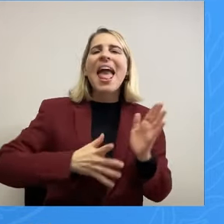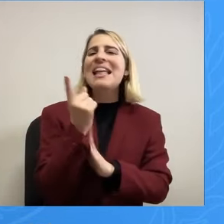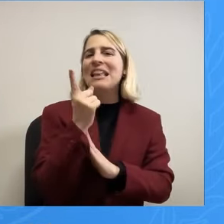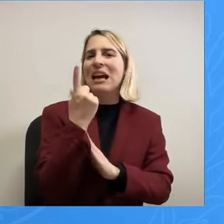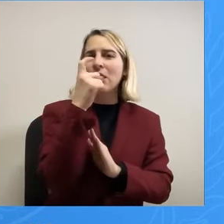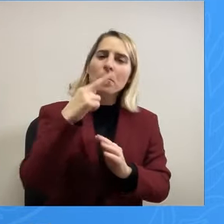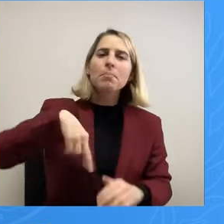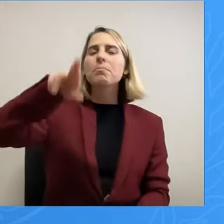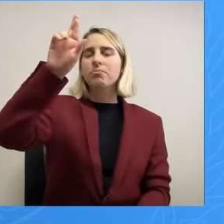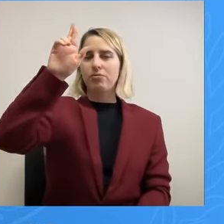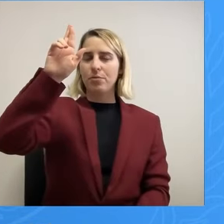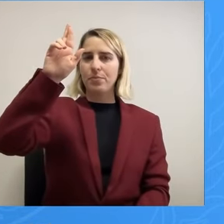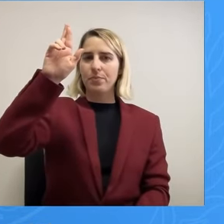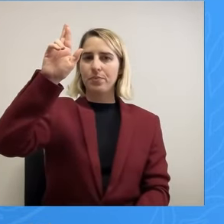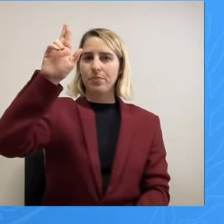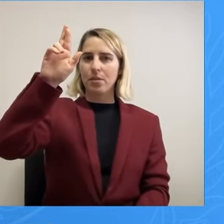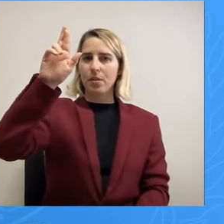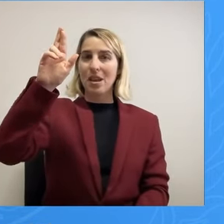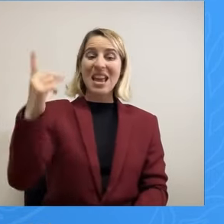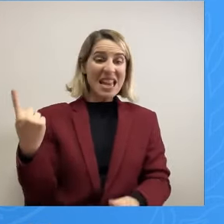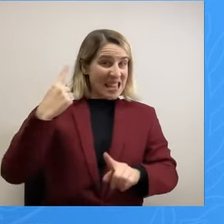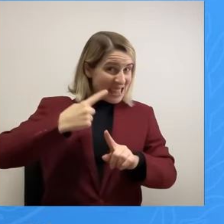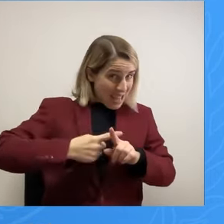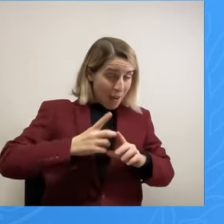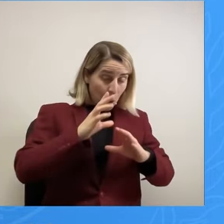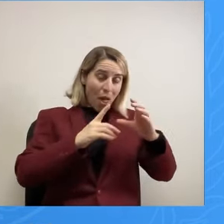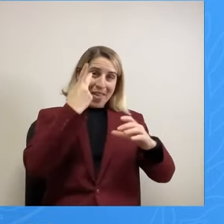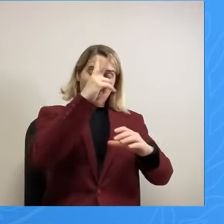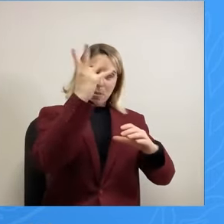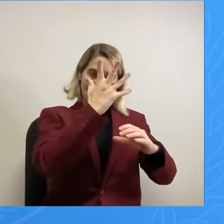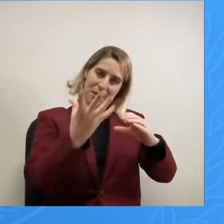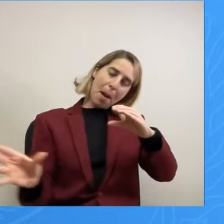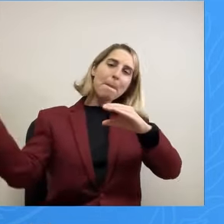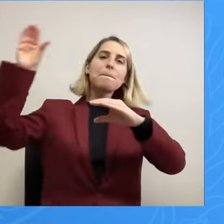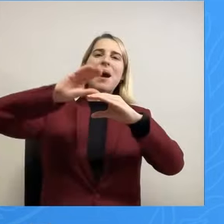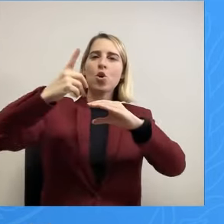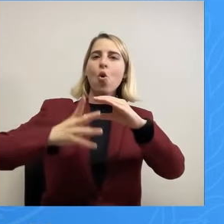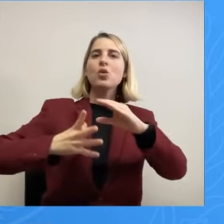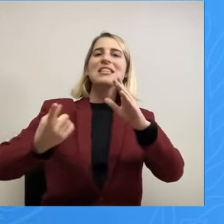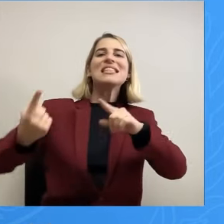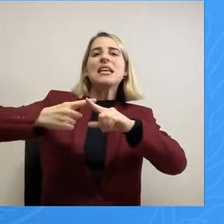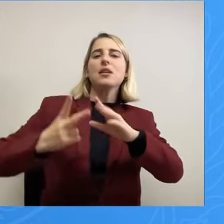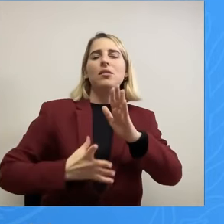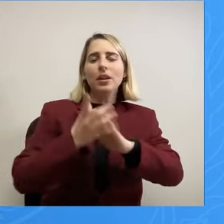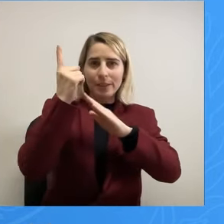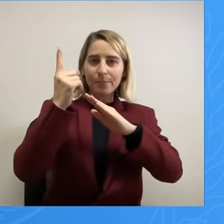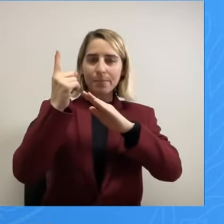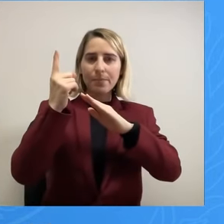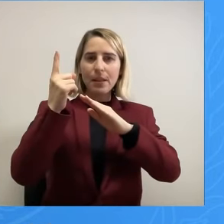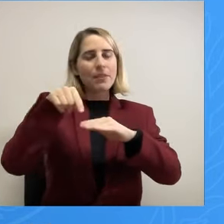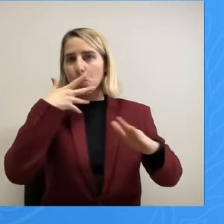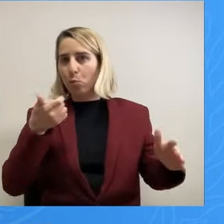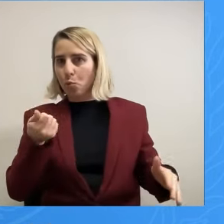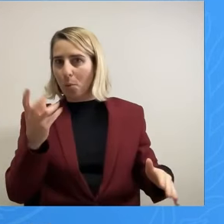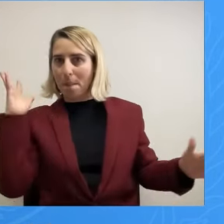εκατομμύρια. Καπέλο στα 255. Δηλαδή θα πάμε με αυτά τα νούμερα έως το τέλος? Εδώ